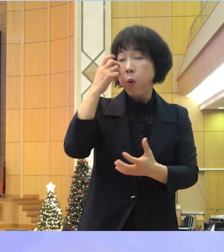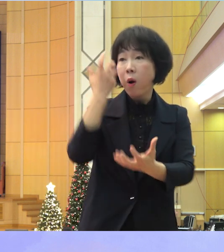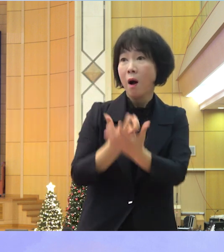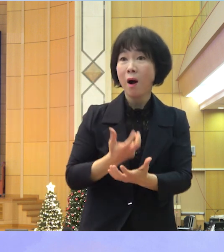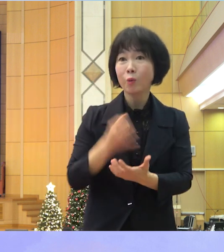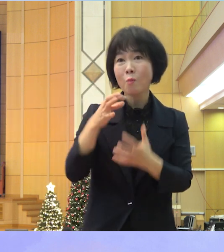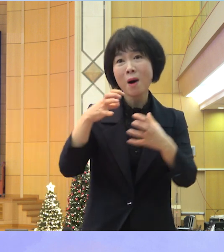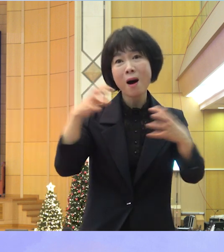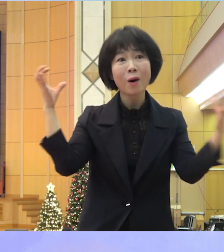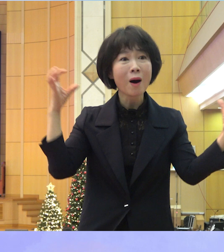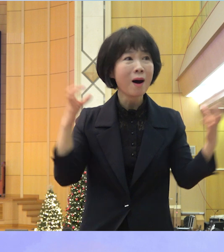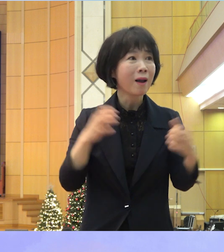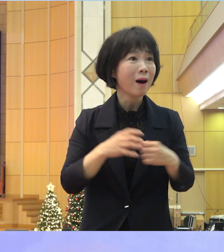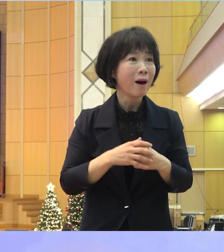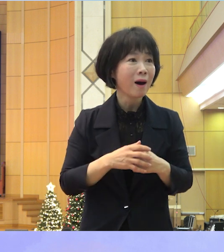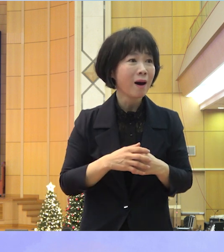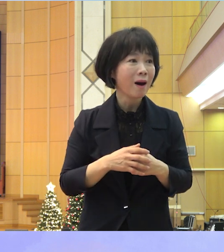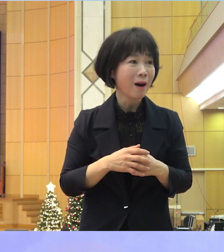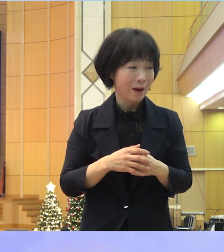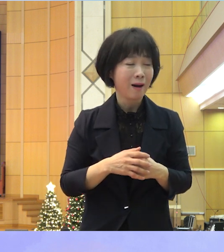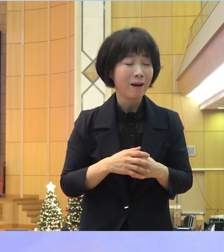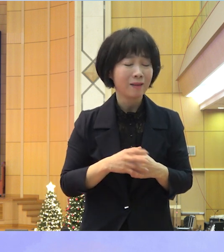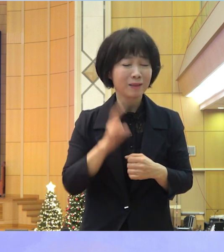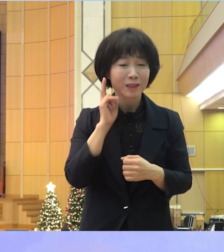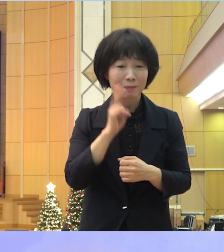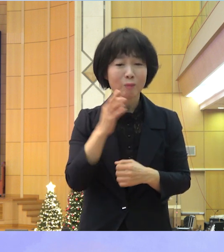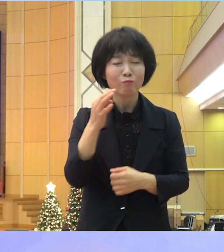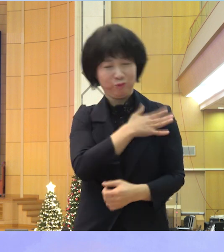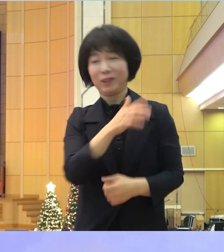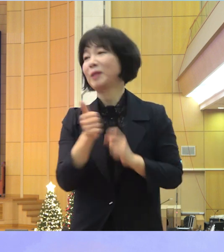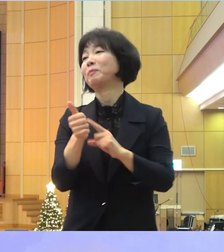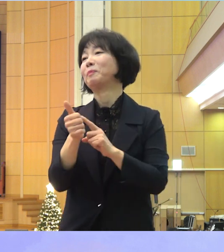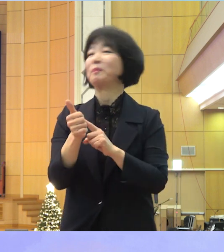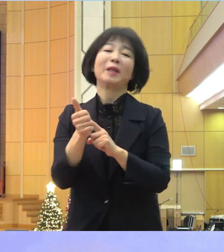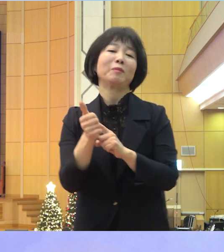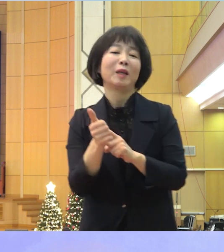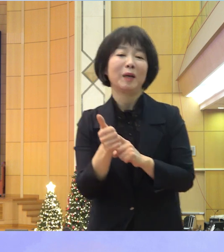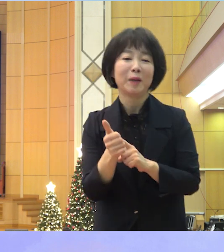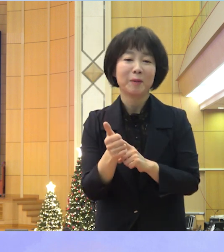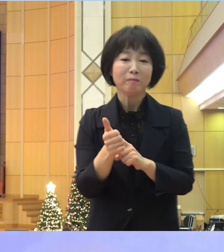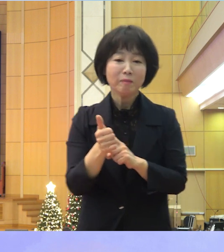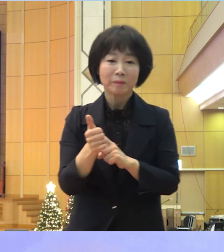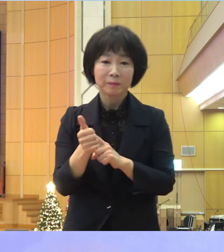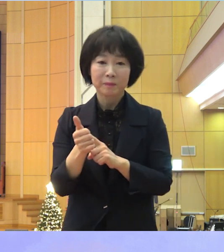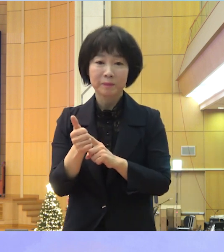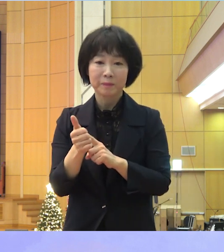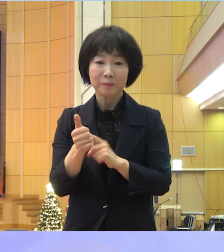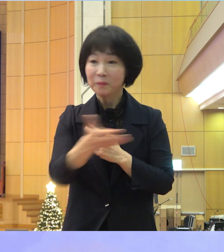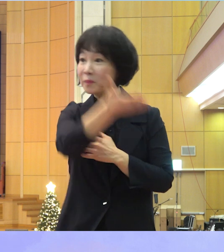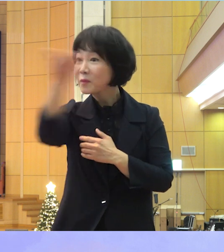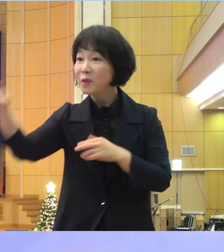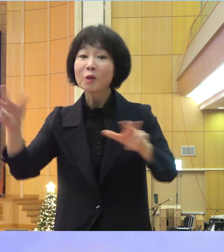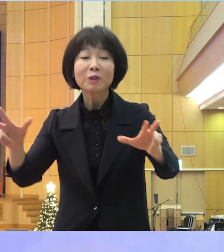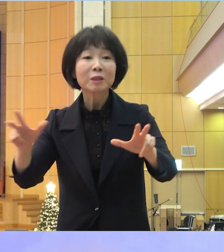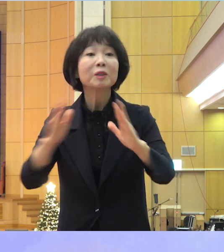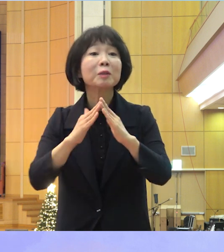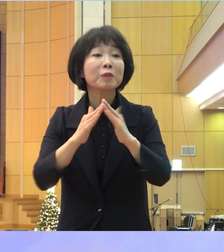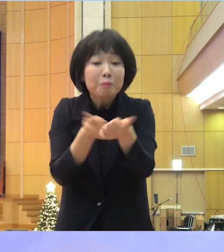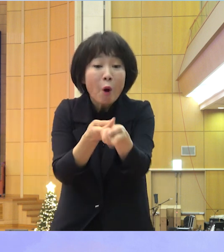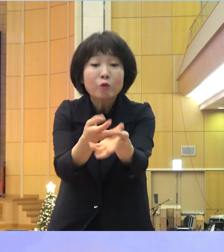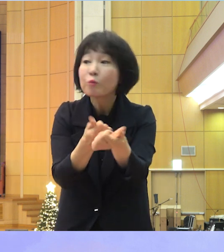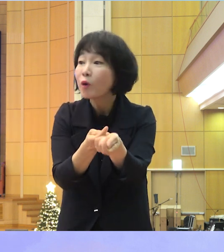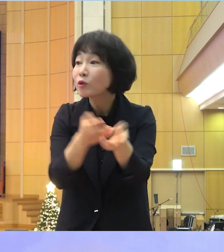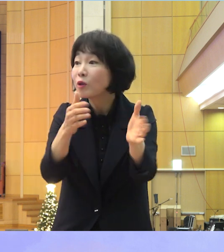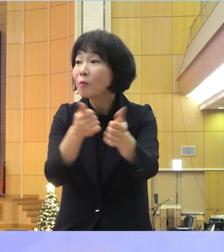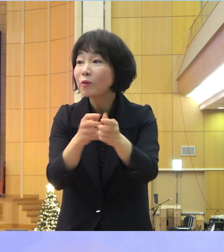없지만 얼마나 부자였다는 것을 증명할 수 있는 게 뭐냐? 여러분 지금 몇 평에 사세요?